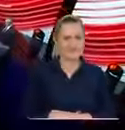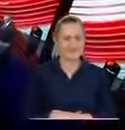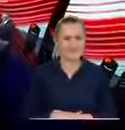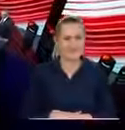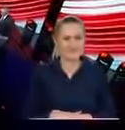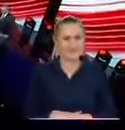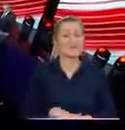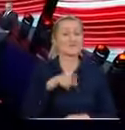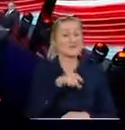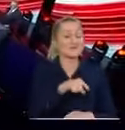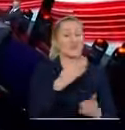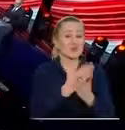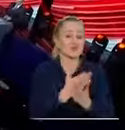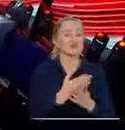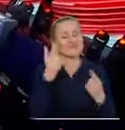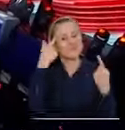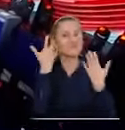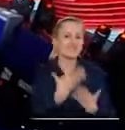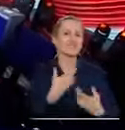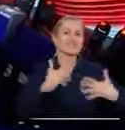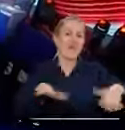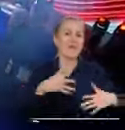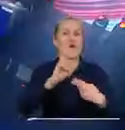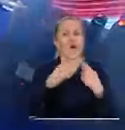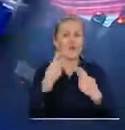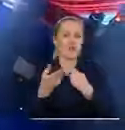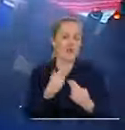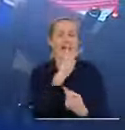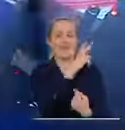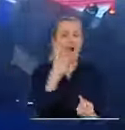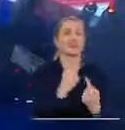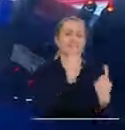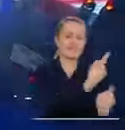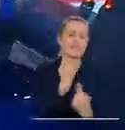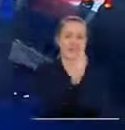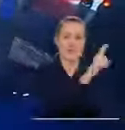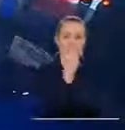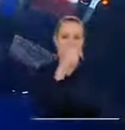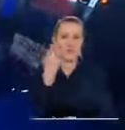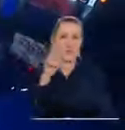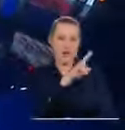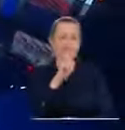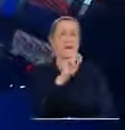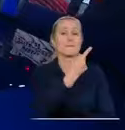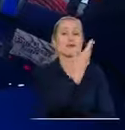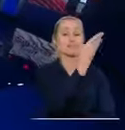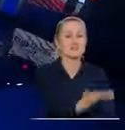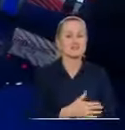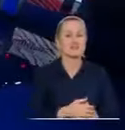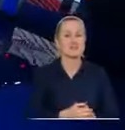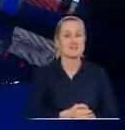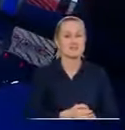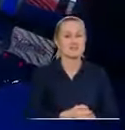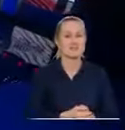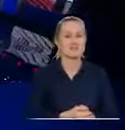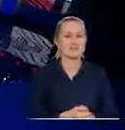I to już będzie, proszę państwa, runda swobodnych wypowiedzi. Każdy z kandydatów będzie miał do dyspozycji 1 minutę. Pierwszy odpowiada, nie